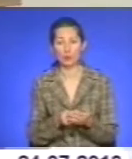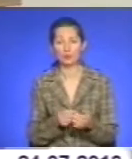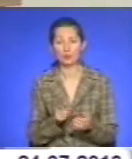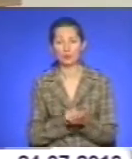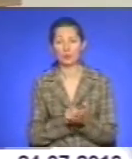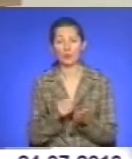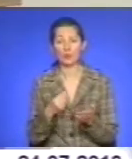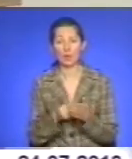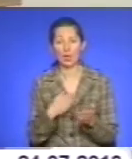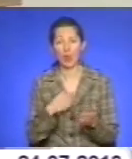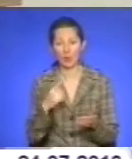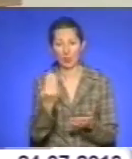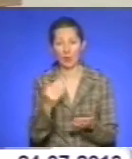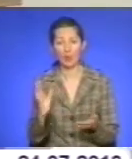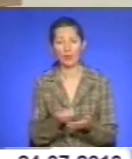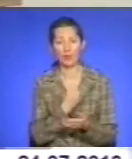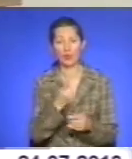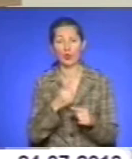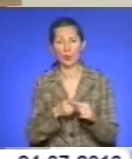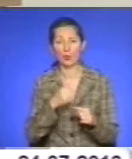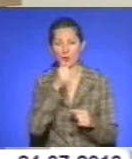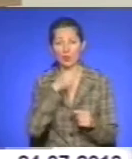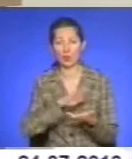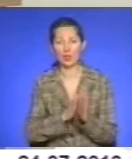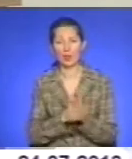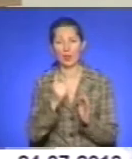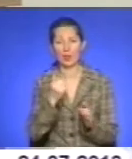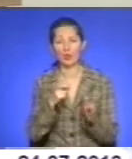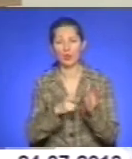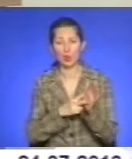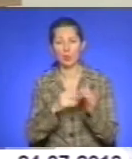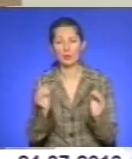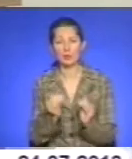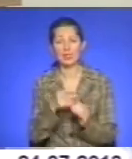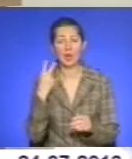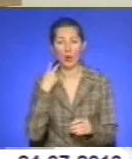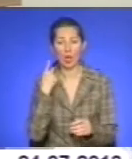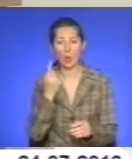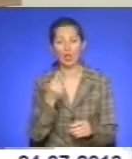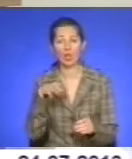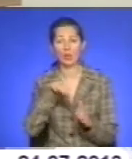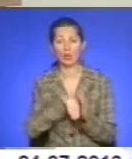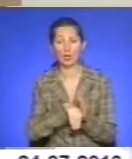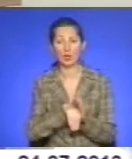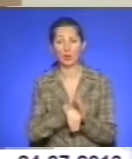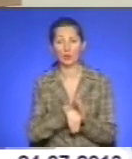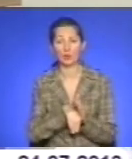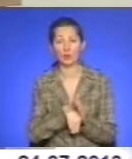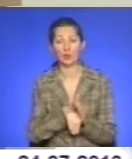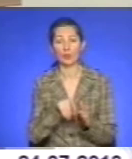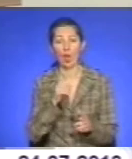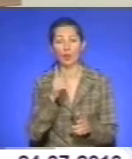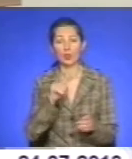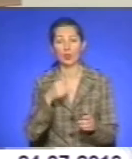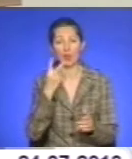також вдалося в першому півріччі, тобто станом на 1-7, зменшити борги по єдиному внеску на